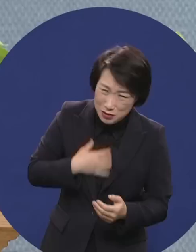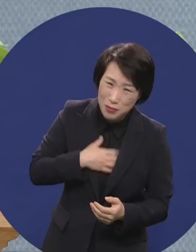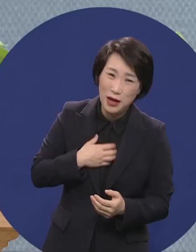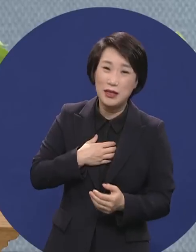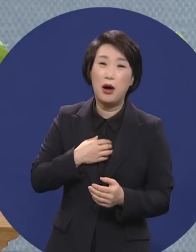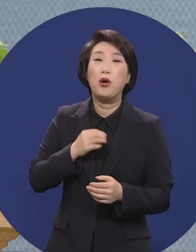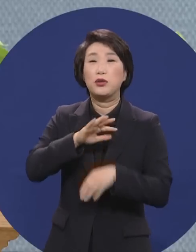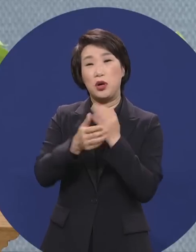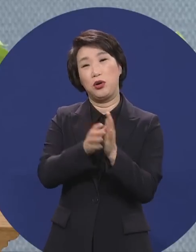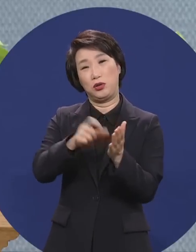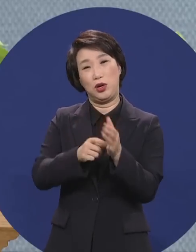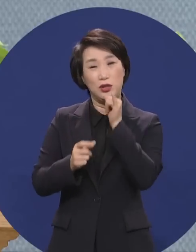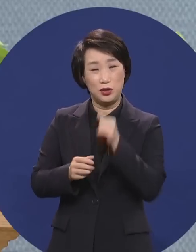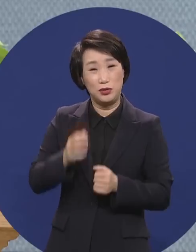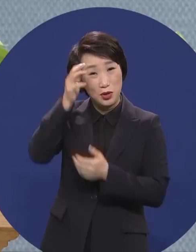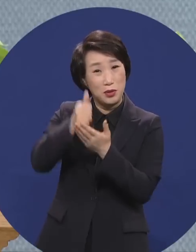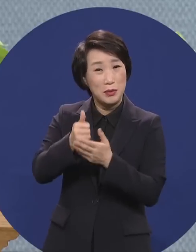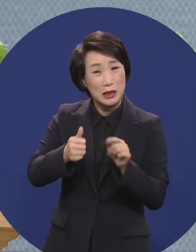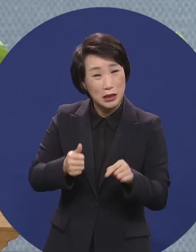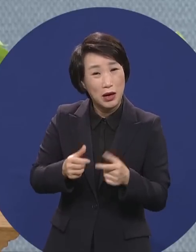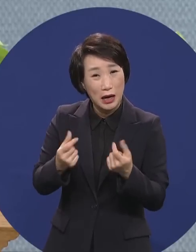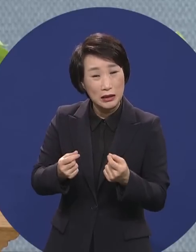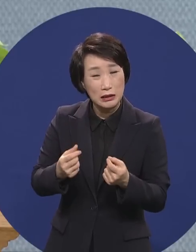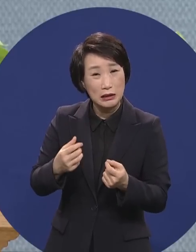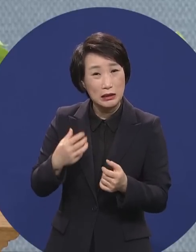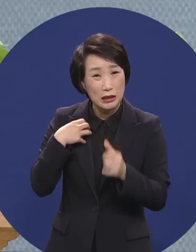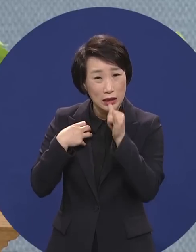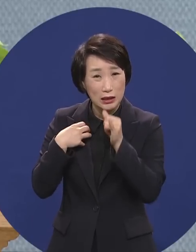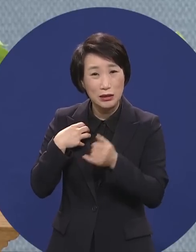하시는 말씀을 잘 들어야 된다는 거.